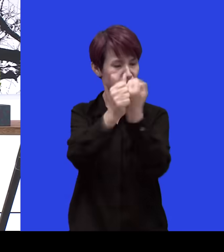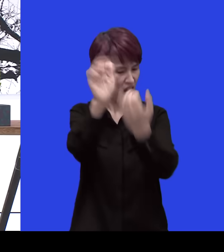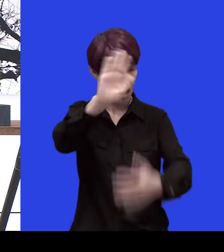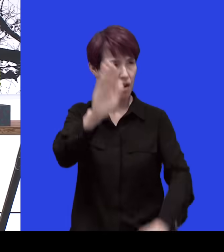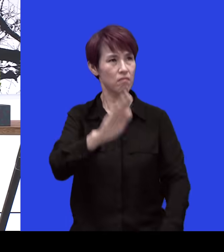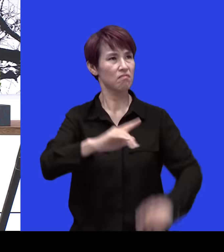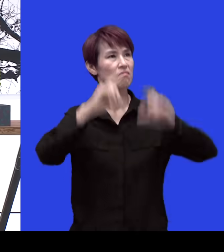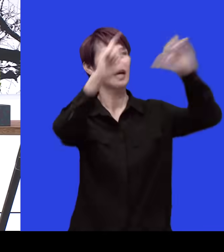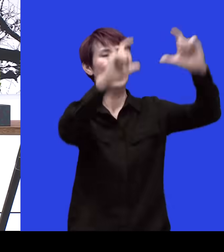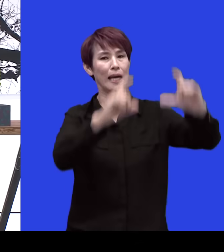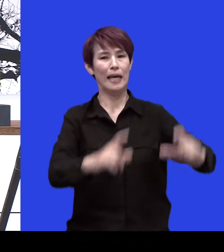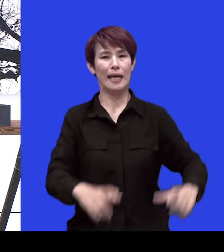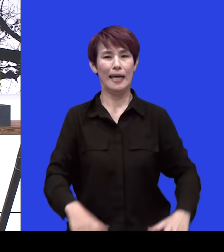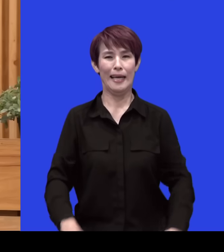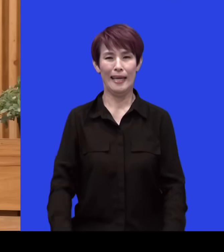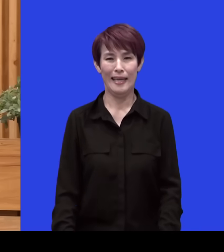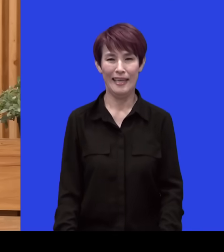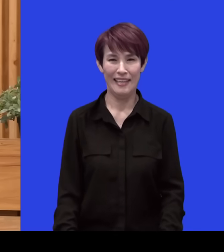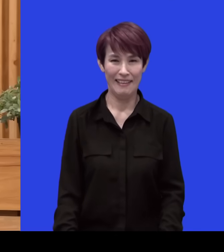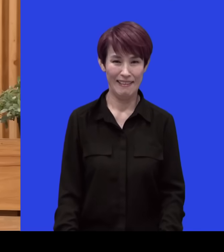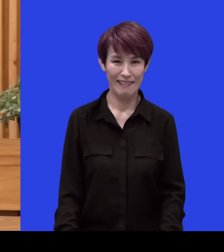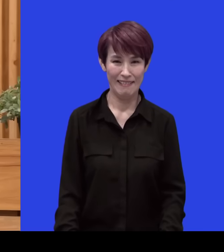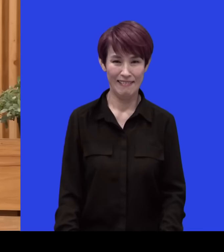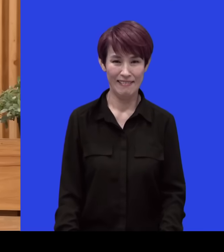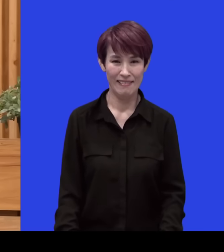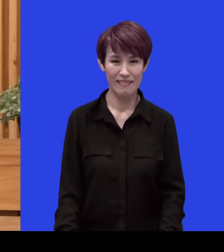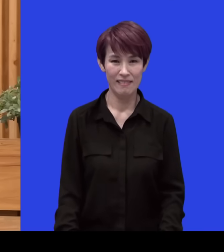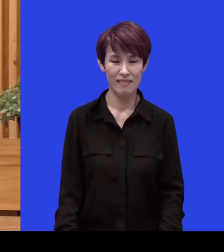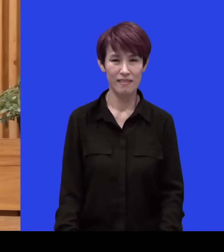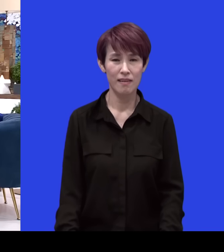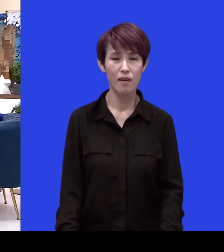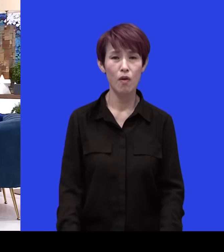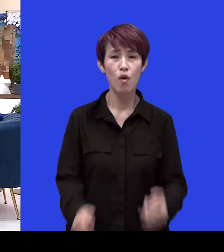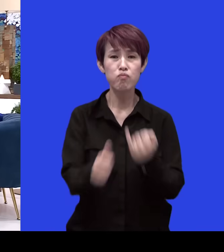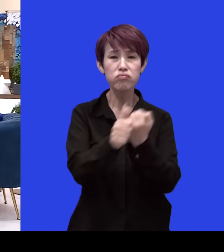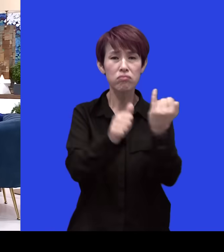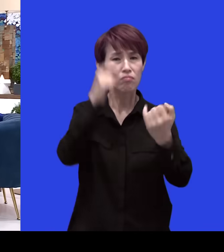분명히 해서 말씀을 하시네요. 예, 분명히 하고 왜 못한다. 그렇게 싫으셨대요?